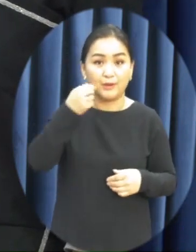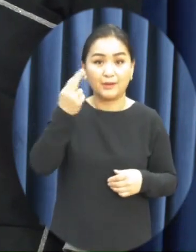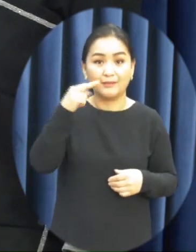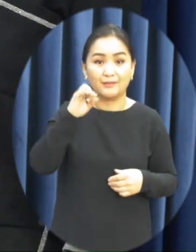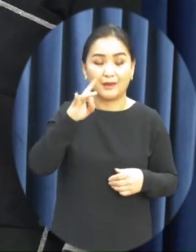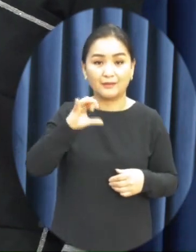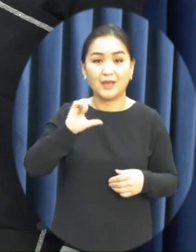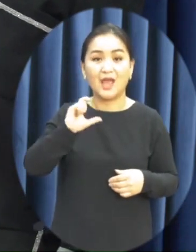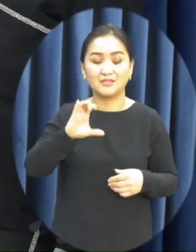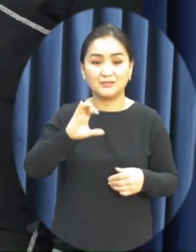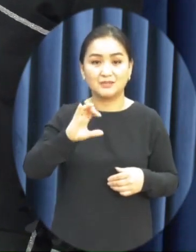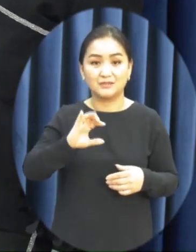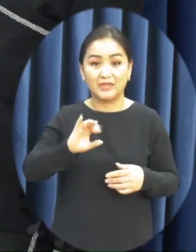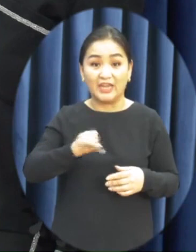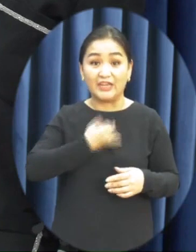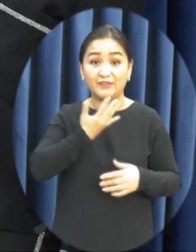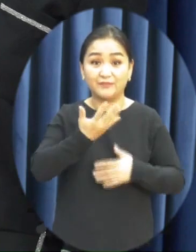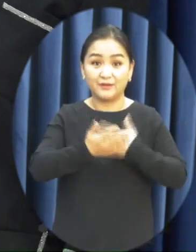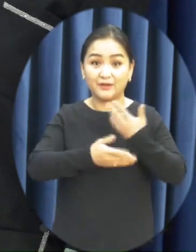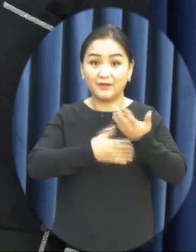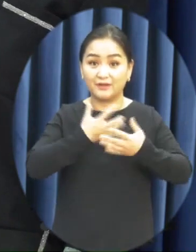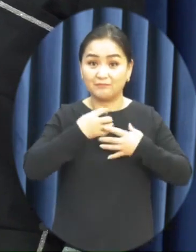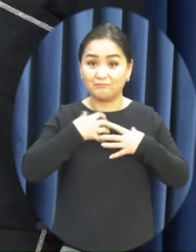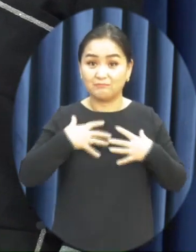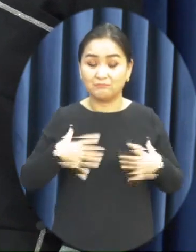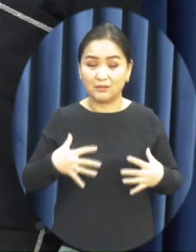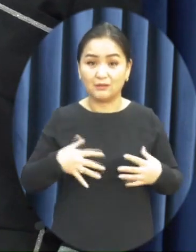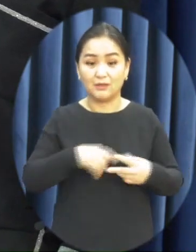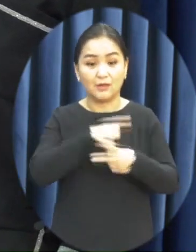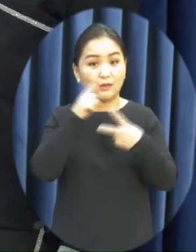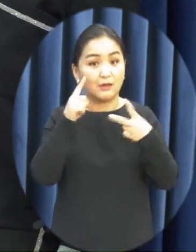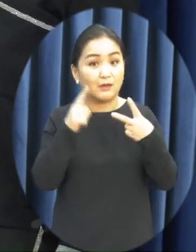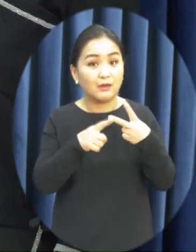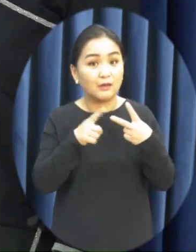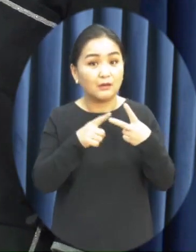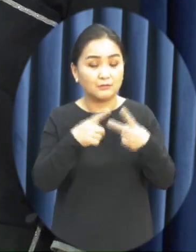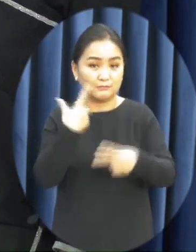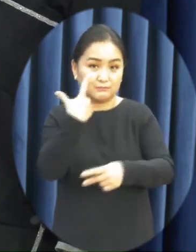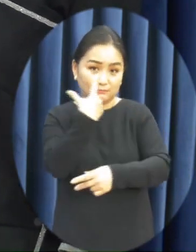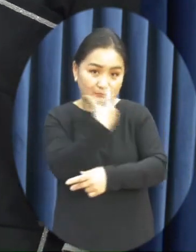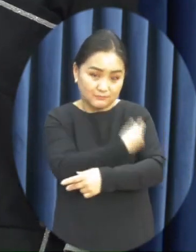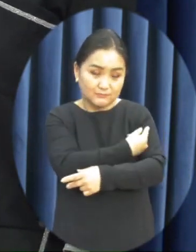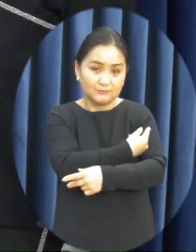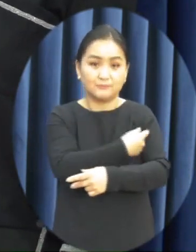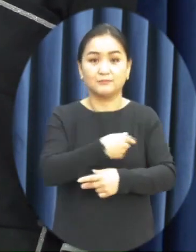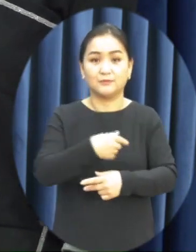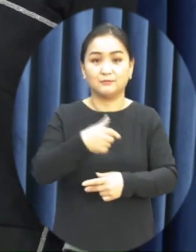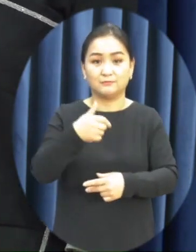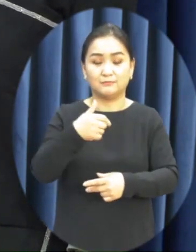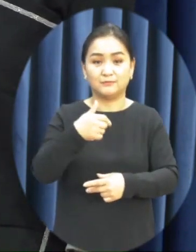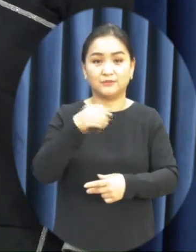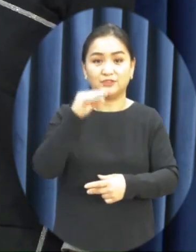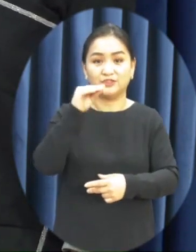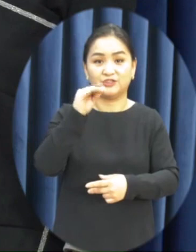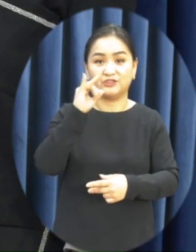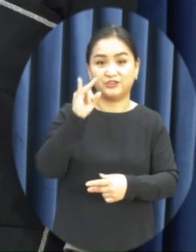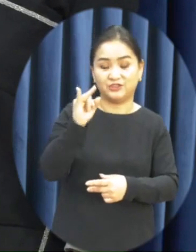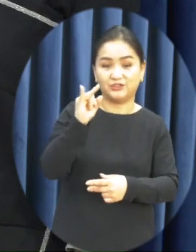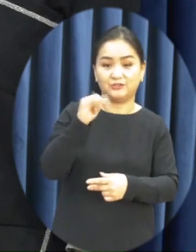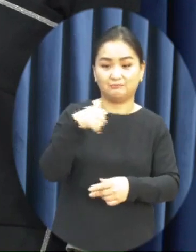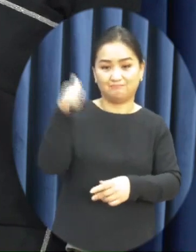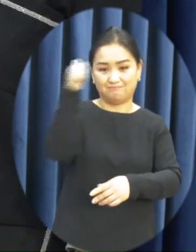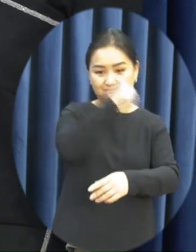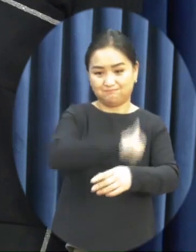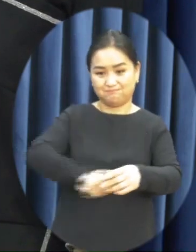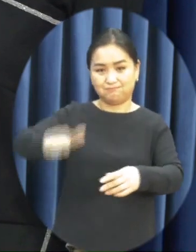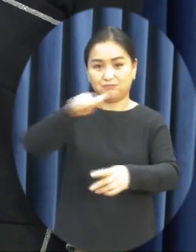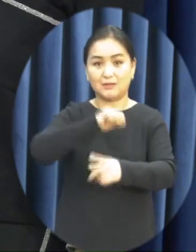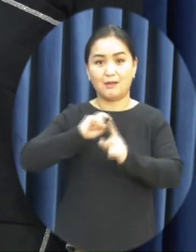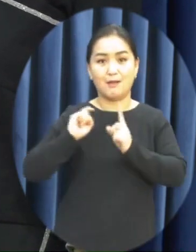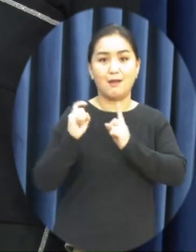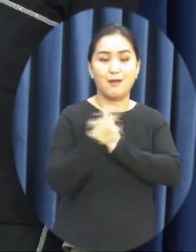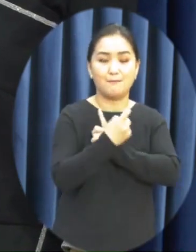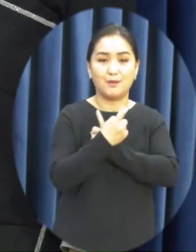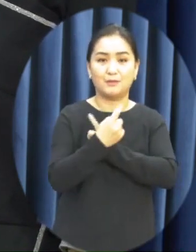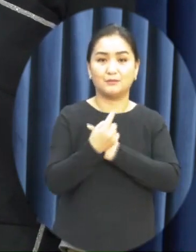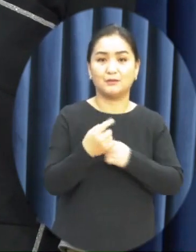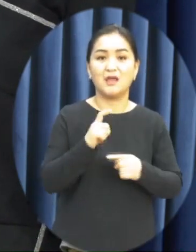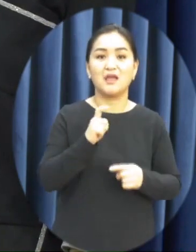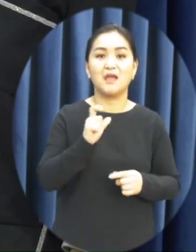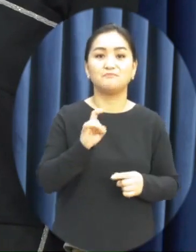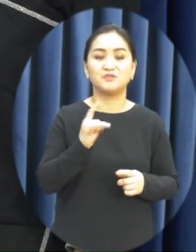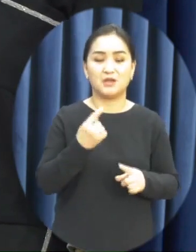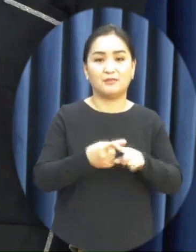དགོག